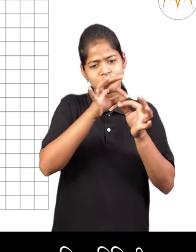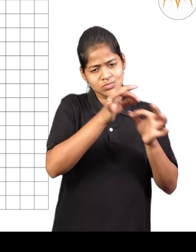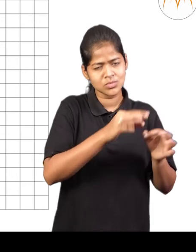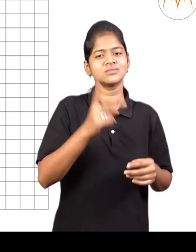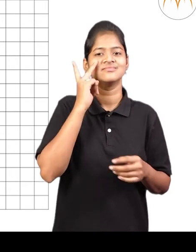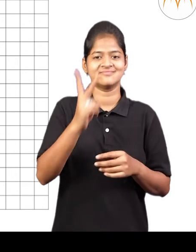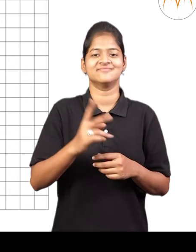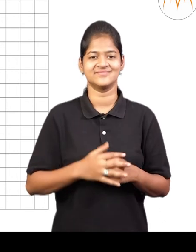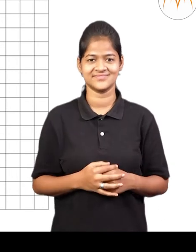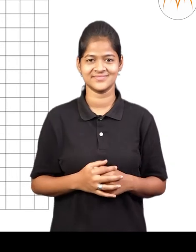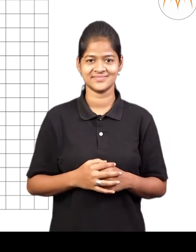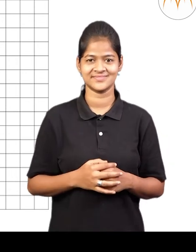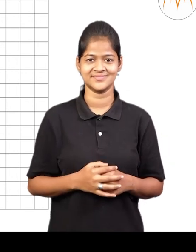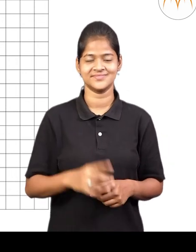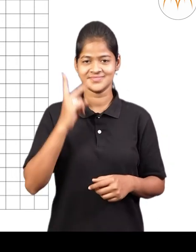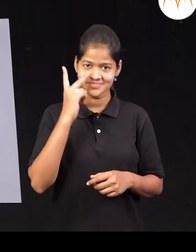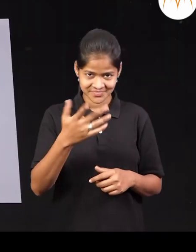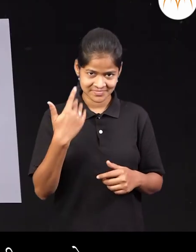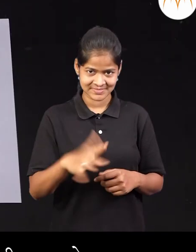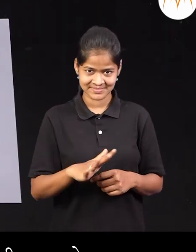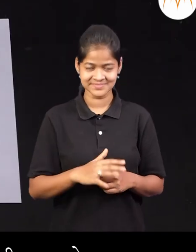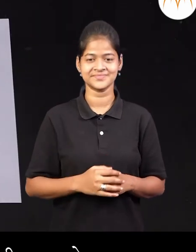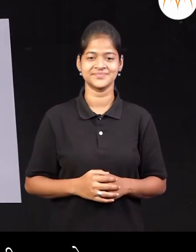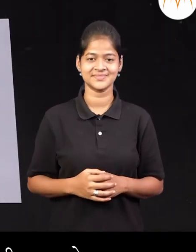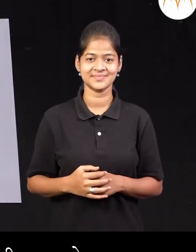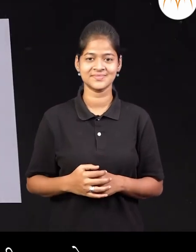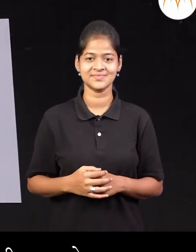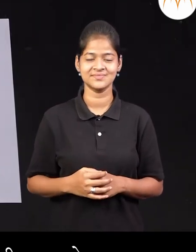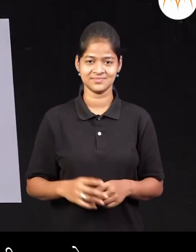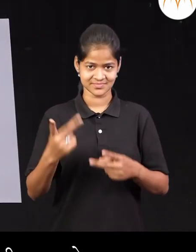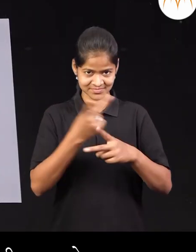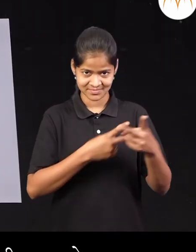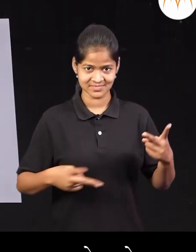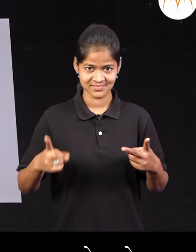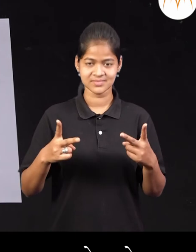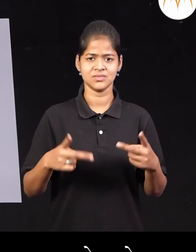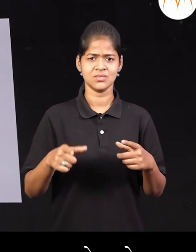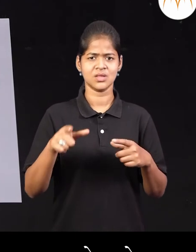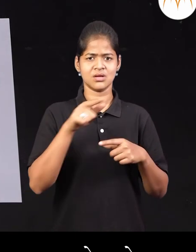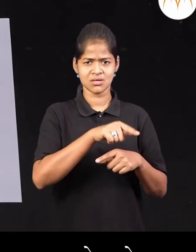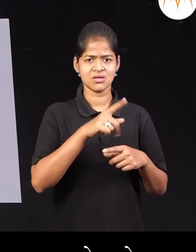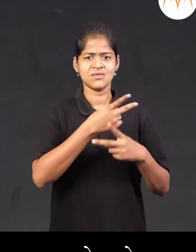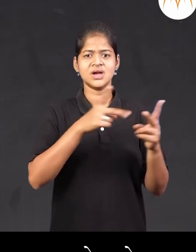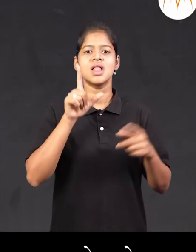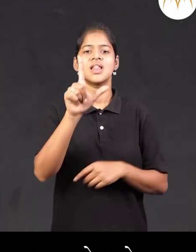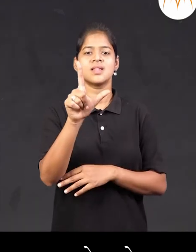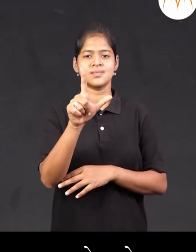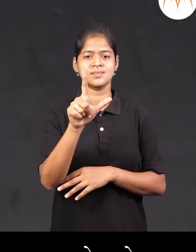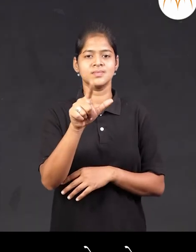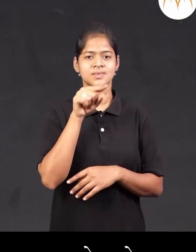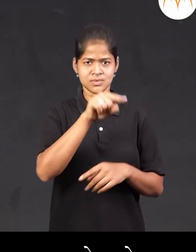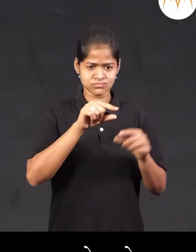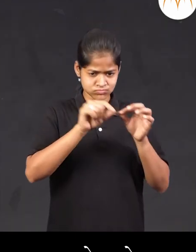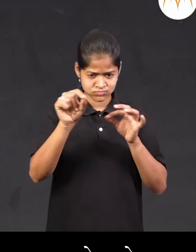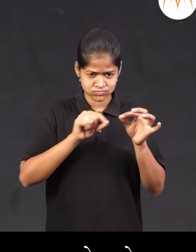परिमिती मोजपट्टीचे मापन करून काढा. टॅनग्राम कोडे तुम्हाला माहितीच आहे. आपण वेगवेगळे आकार या